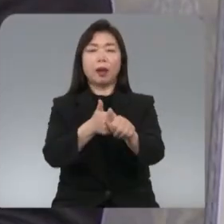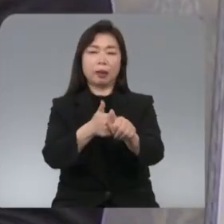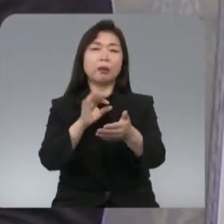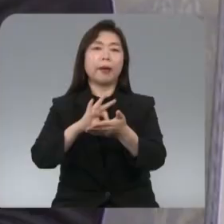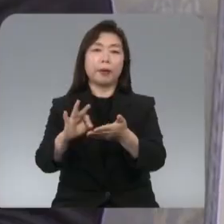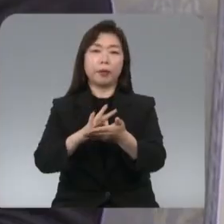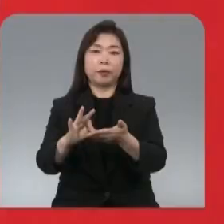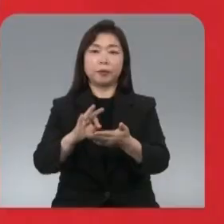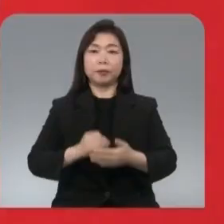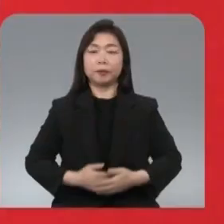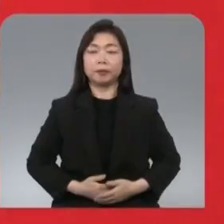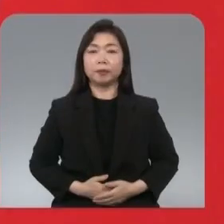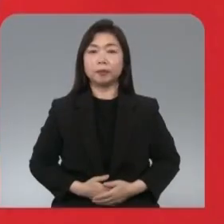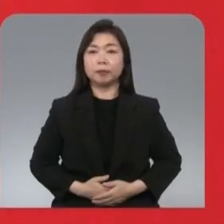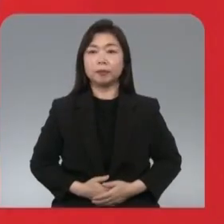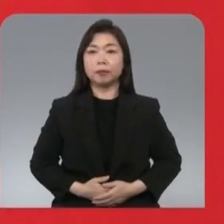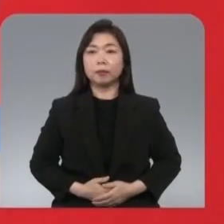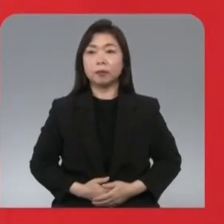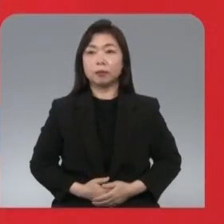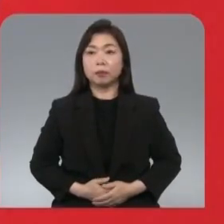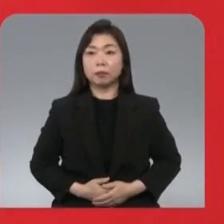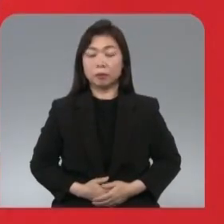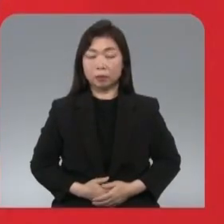부정하지 않았습니다.